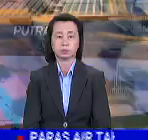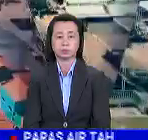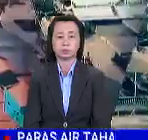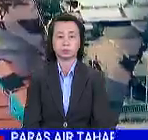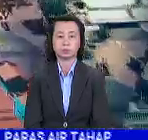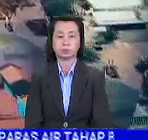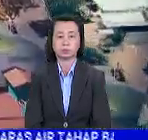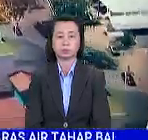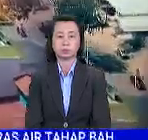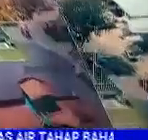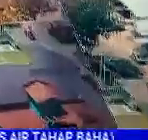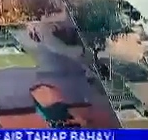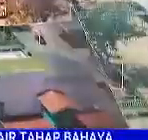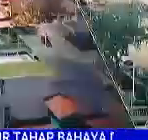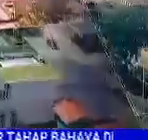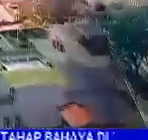di